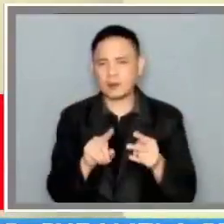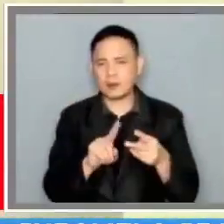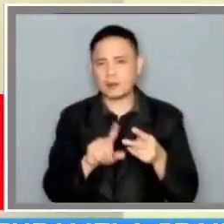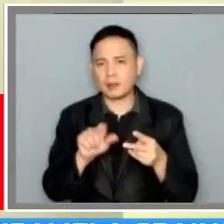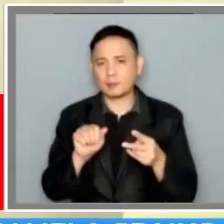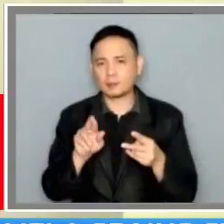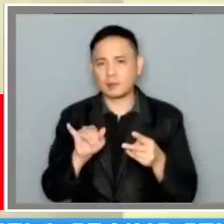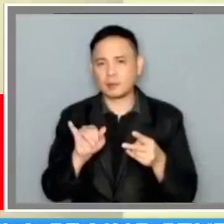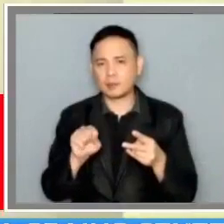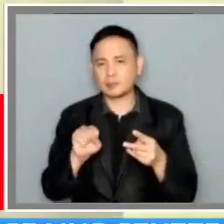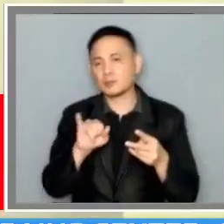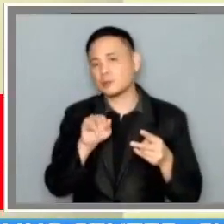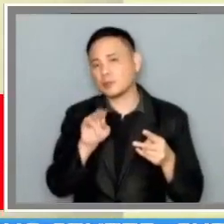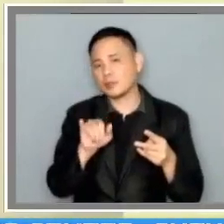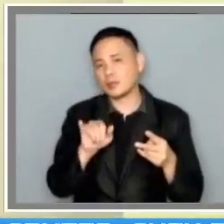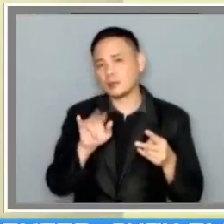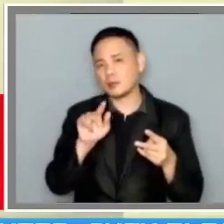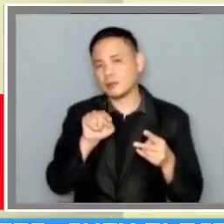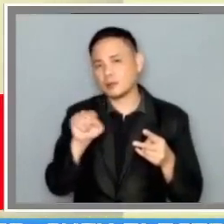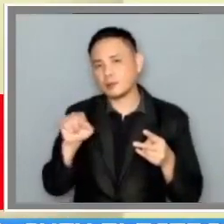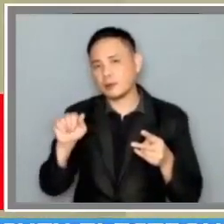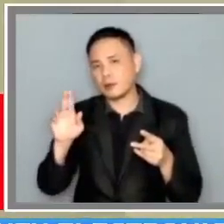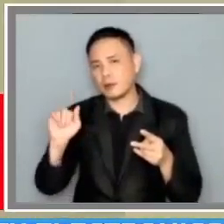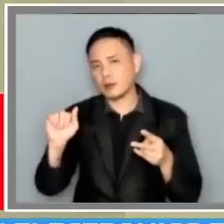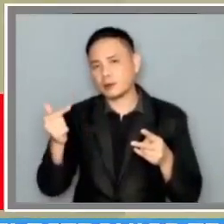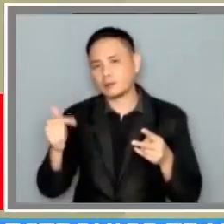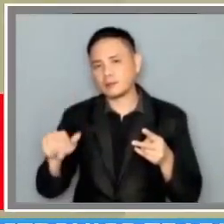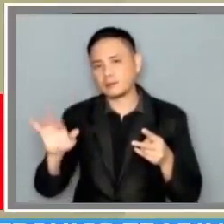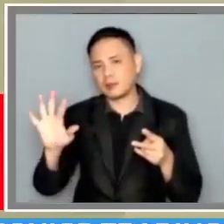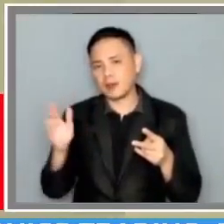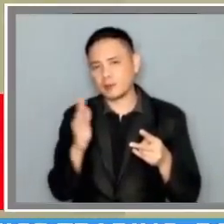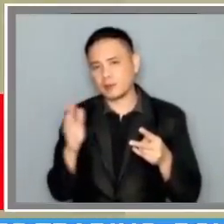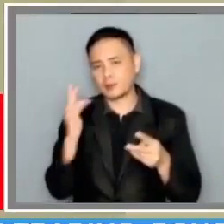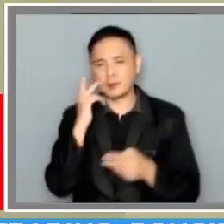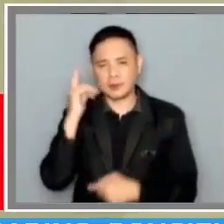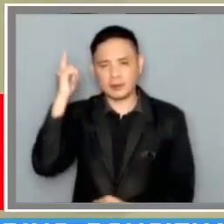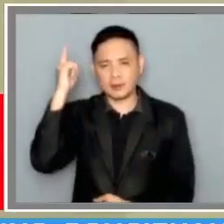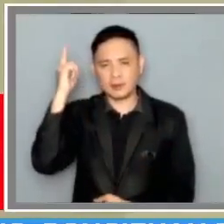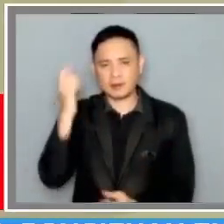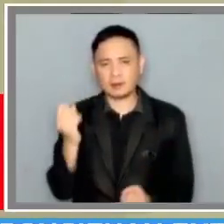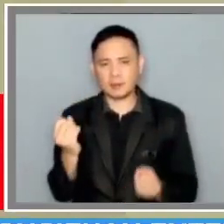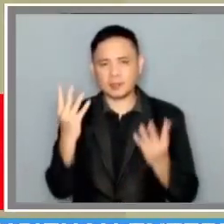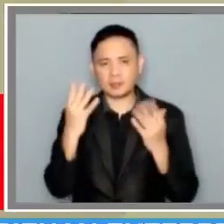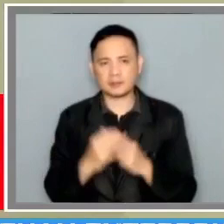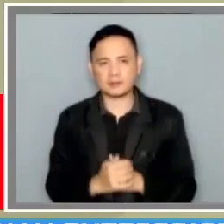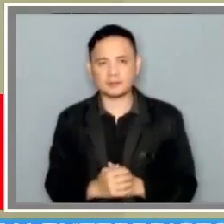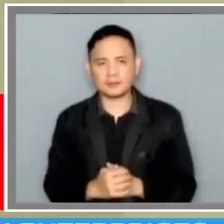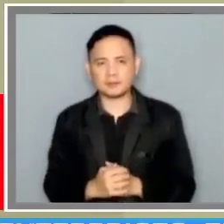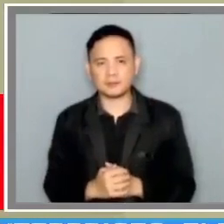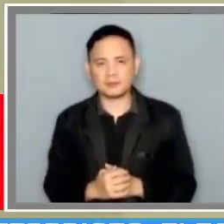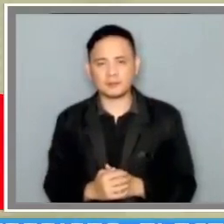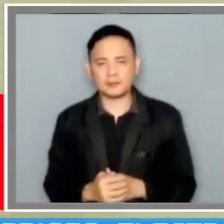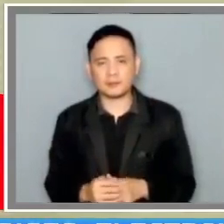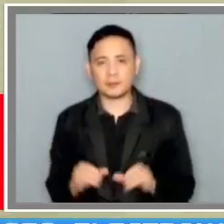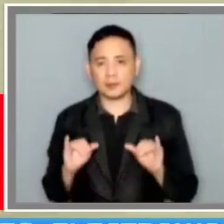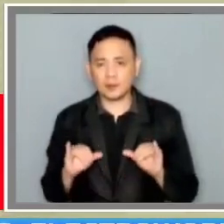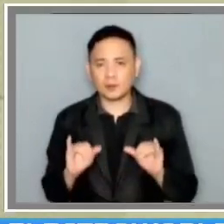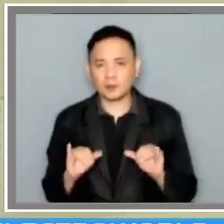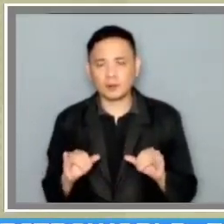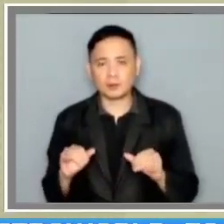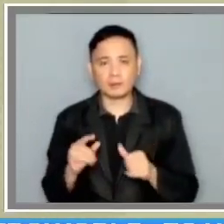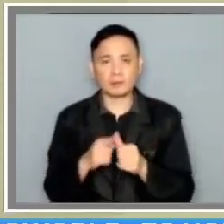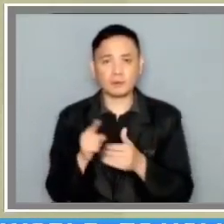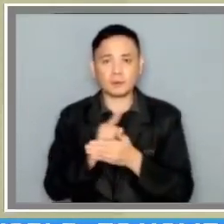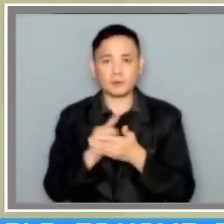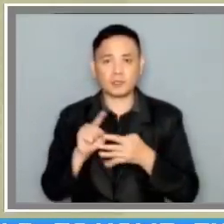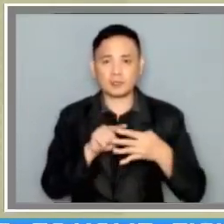23 hanggang August 5. Halos 10,000 naman ang naiulat na kaso ng dengue sa unang dalawang linggo ng Hulyo.